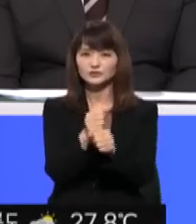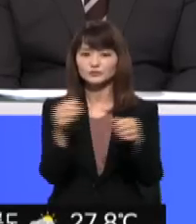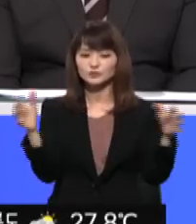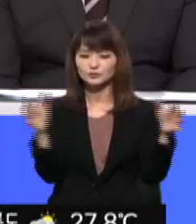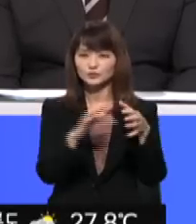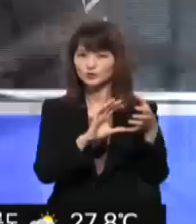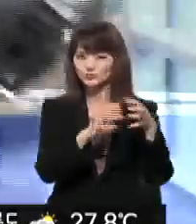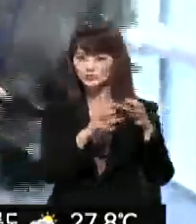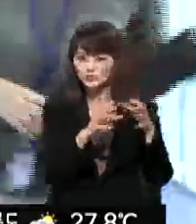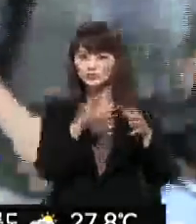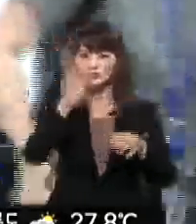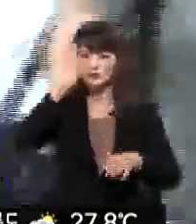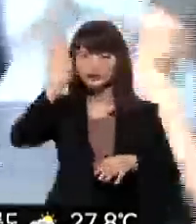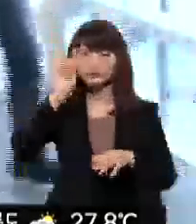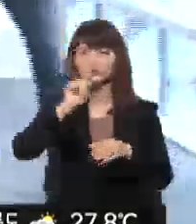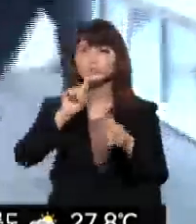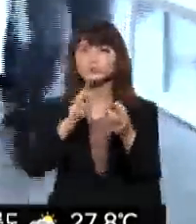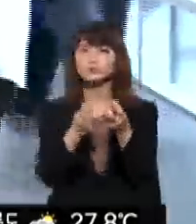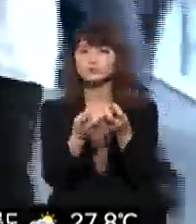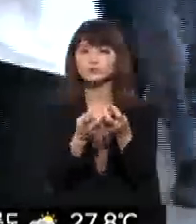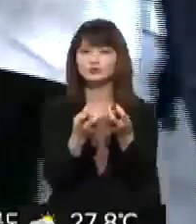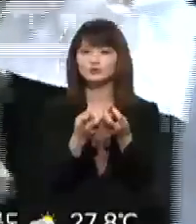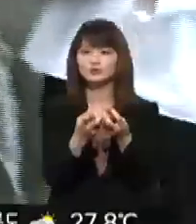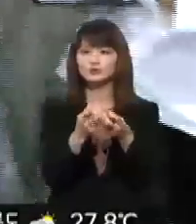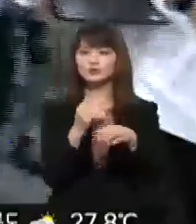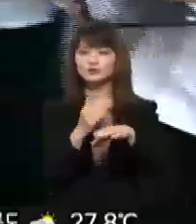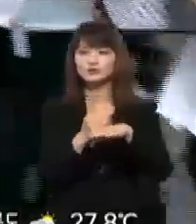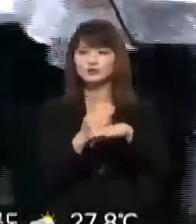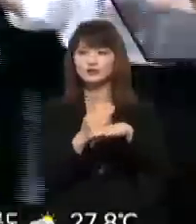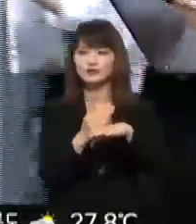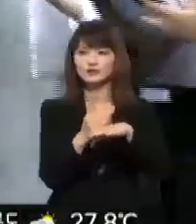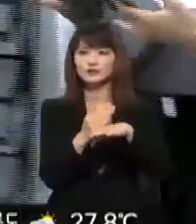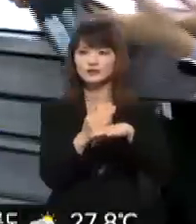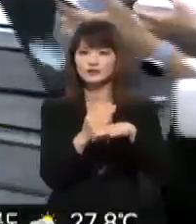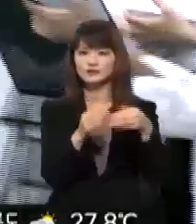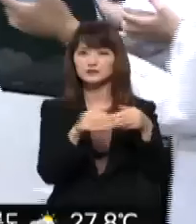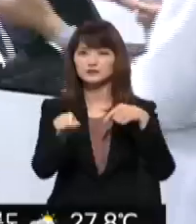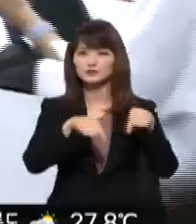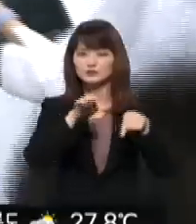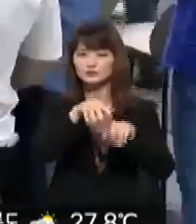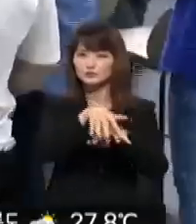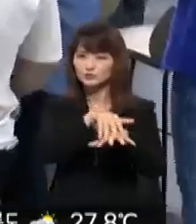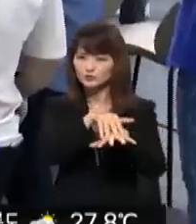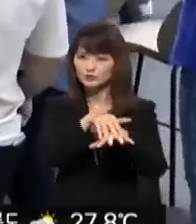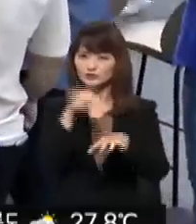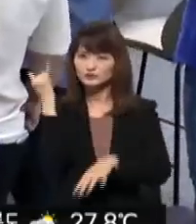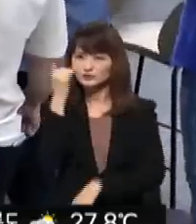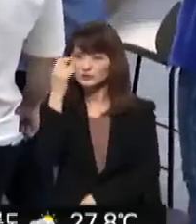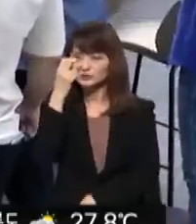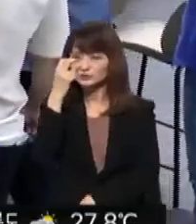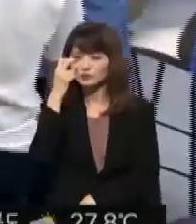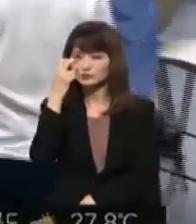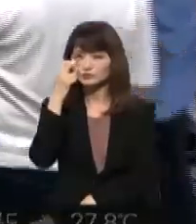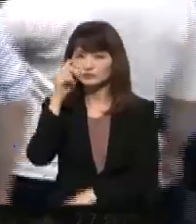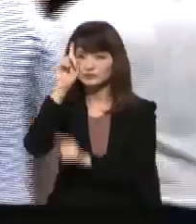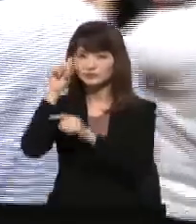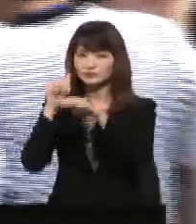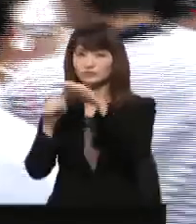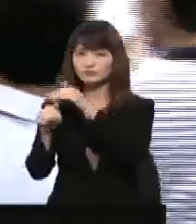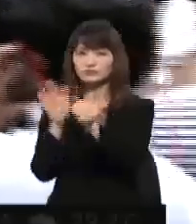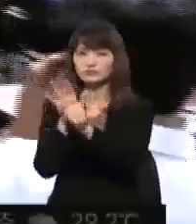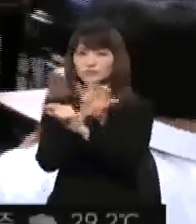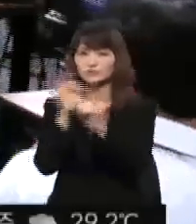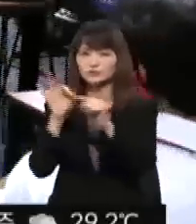논의가 되고 있는 것이고 앞으로 어떻게 지금 당권을 꾸려야 될까에 고민을 하고 있는데 여론조사들 보면 이주석 대표의